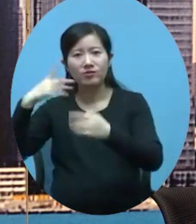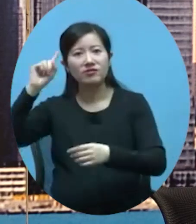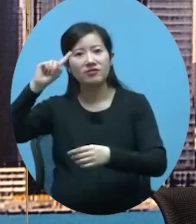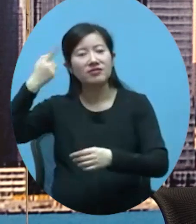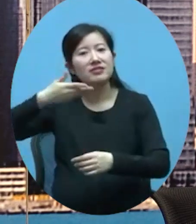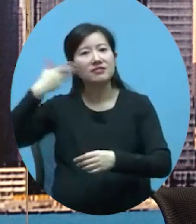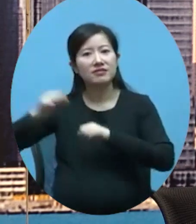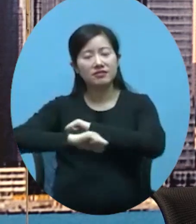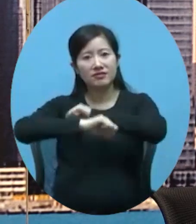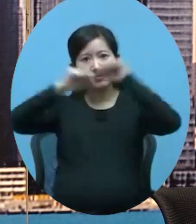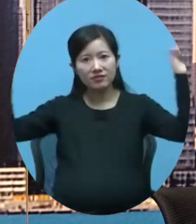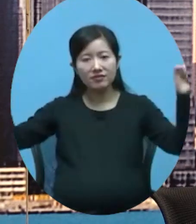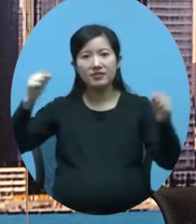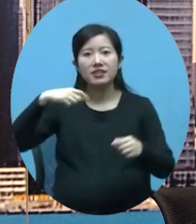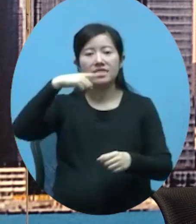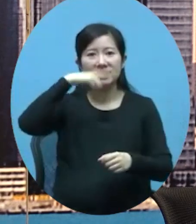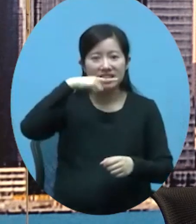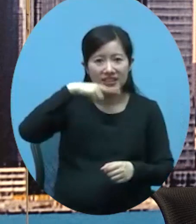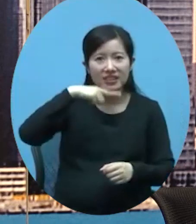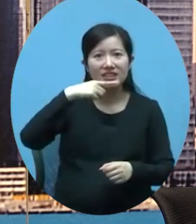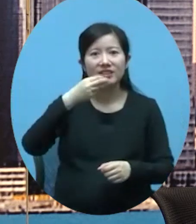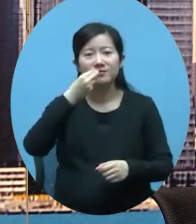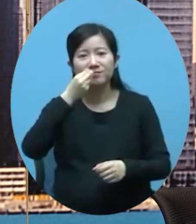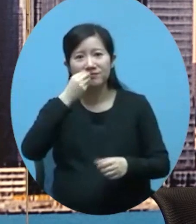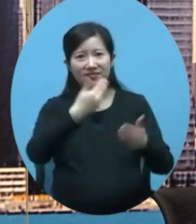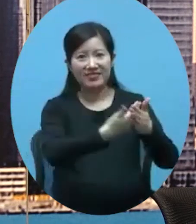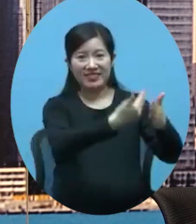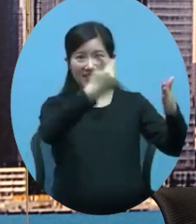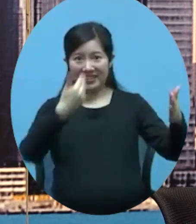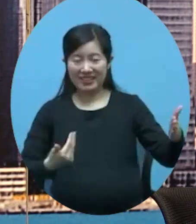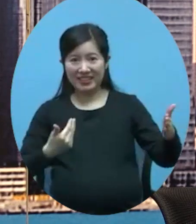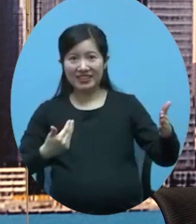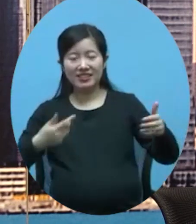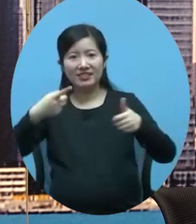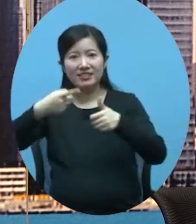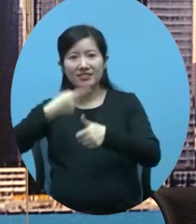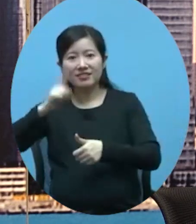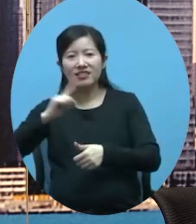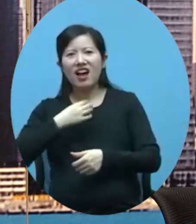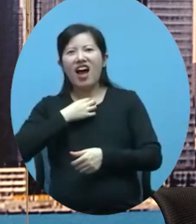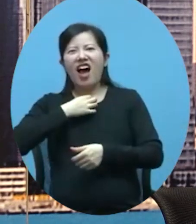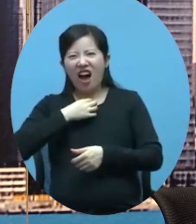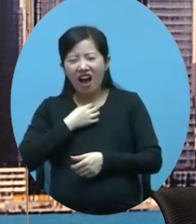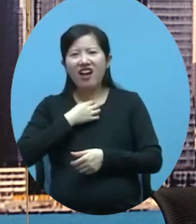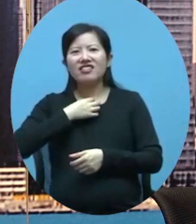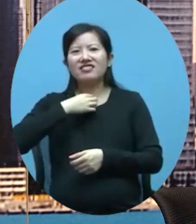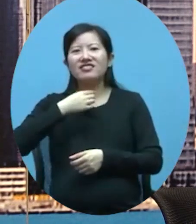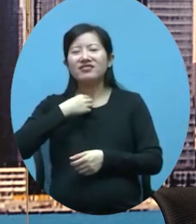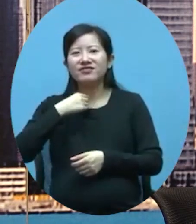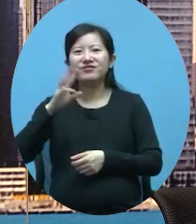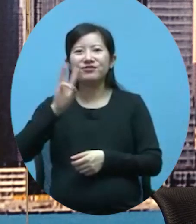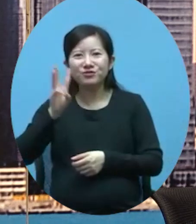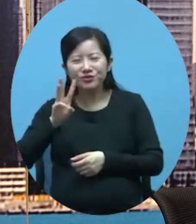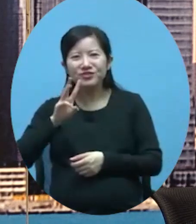不要拆牙不要吃東西不要拆口馬上將喉嚨的所有的口水